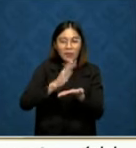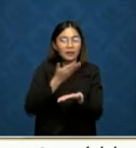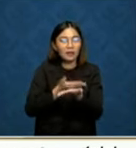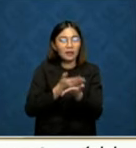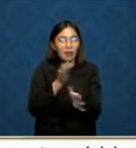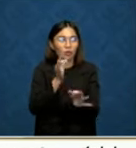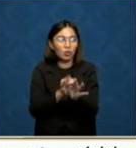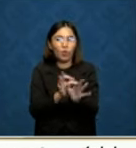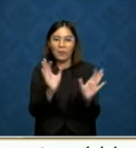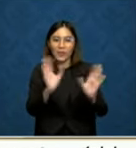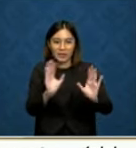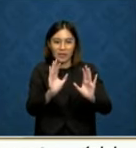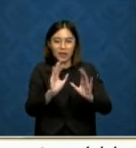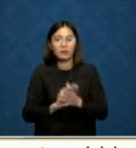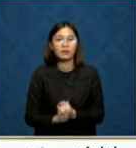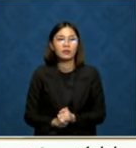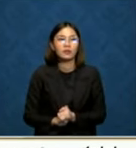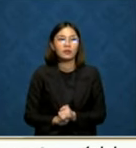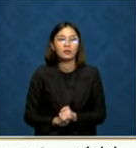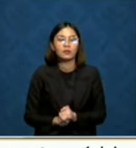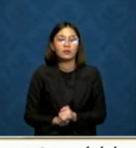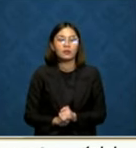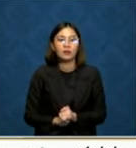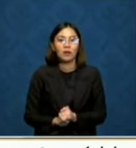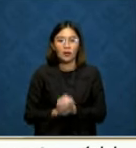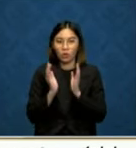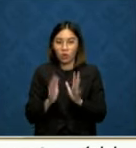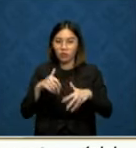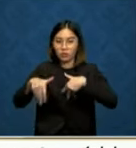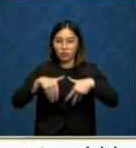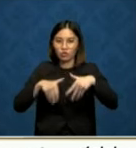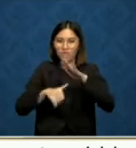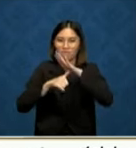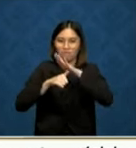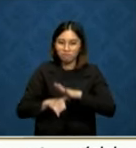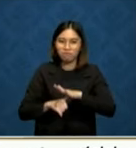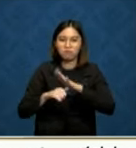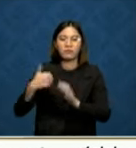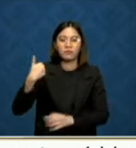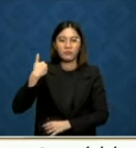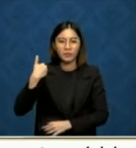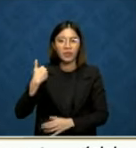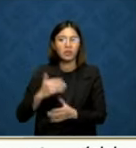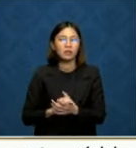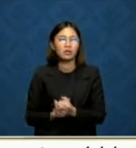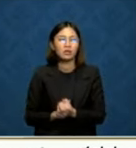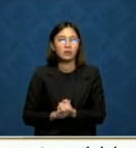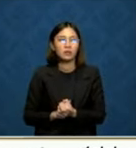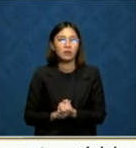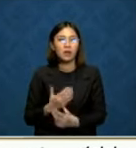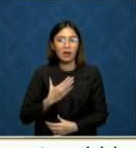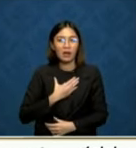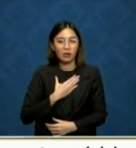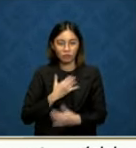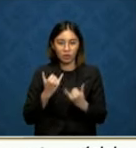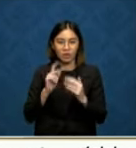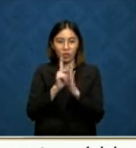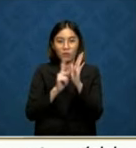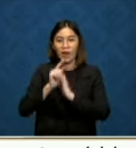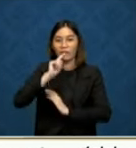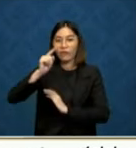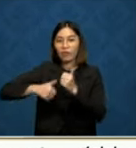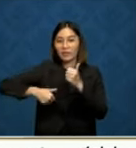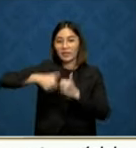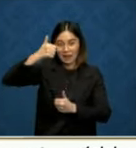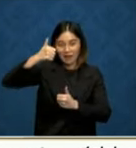เงนที่ไม่ใช่ถนัขารนะคะแต่ว่าก็พวกบคก็ถูกเอาเปรยบเยอะนะคะเราก็ชนะขivel พวก